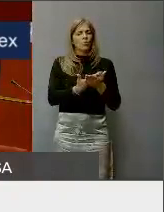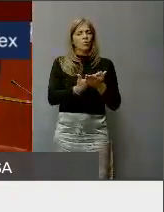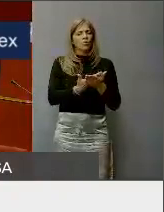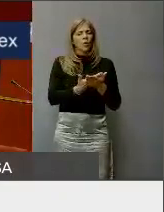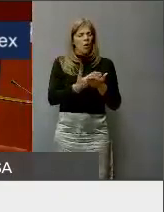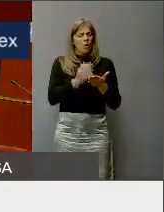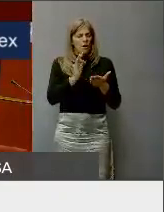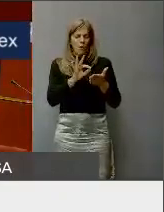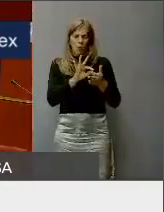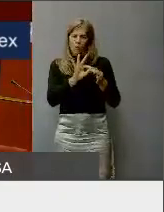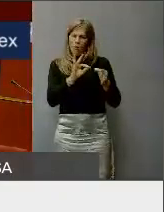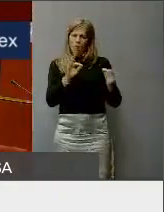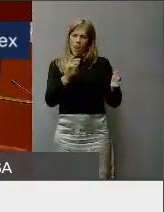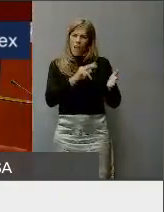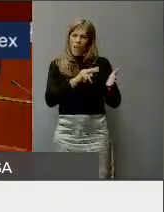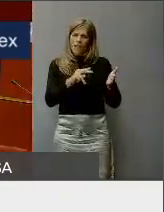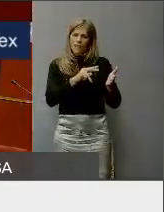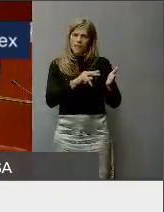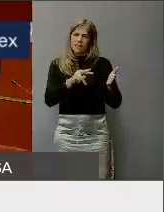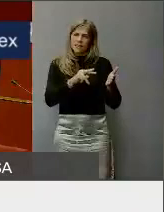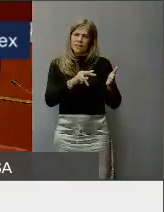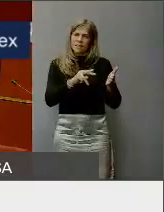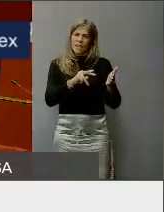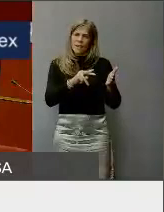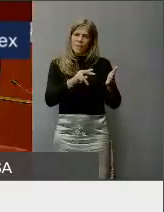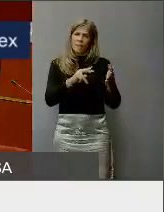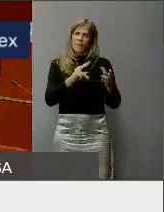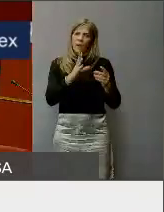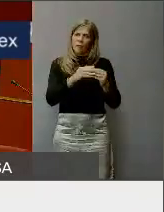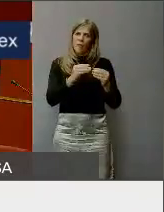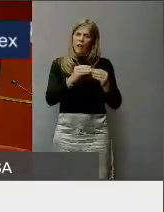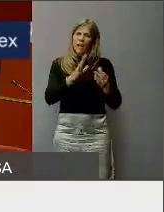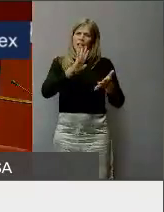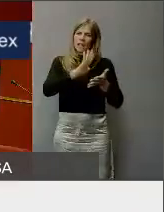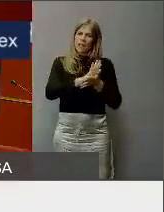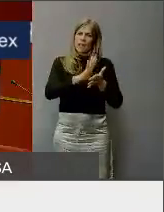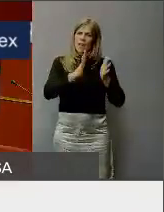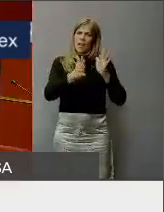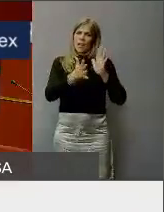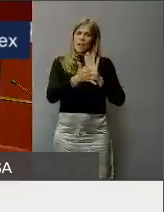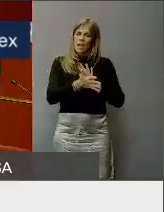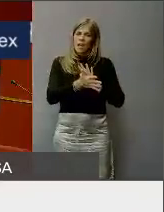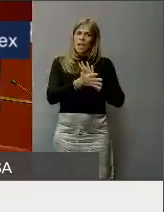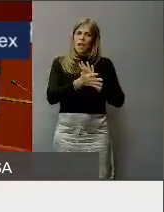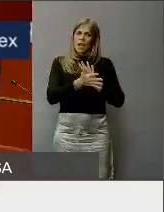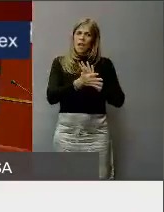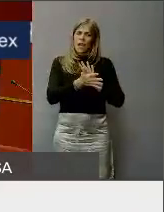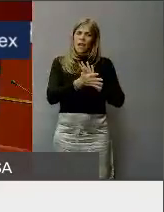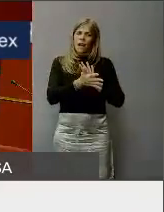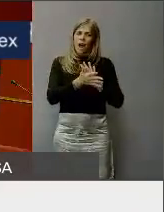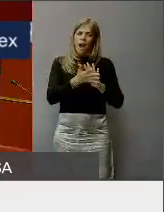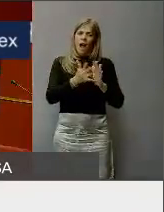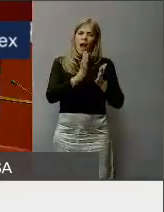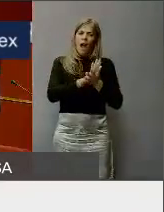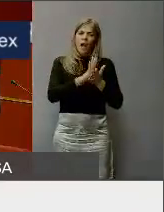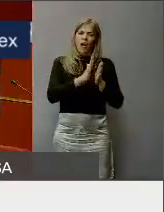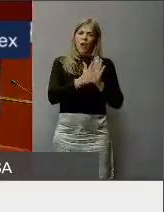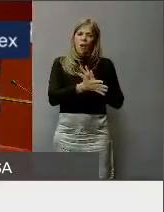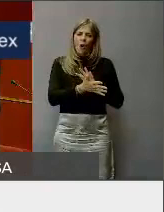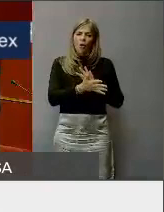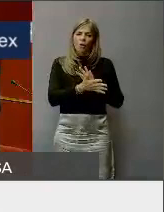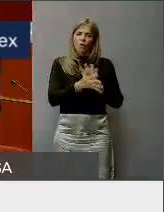di stabilire un protocollo d'intesa con l'associazione senza che di questa associazione di sappia nulla nella cartella